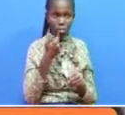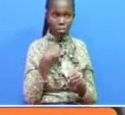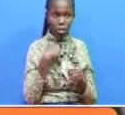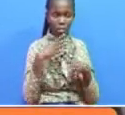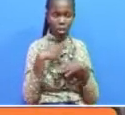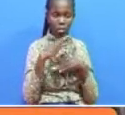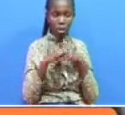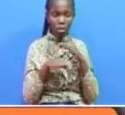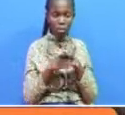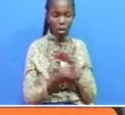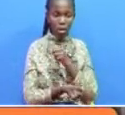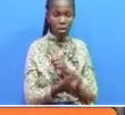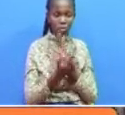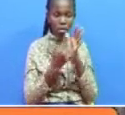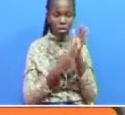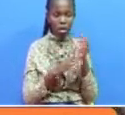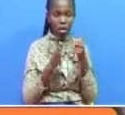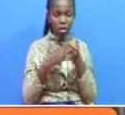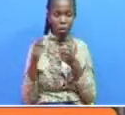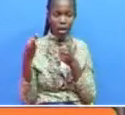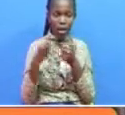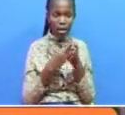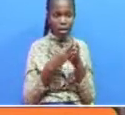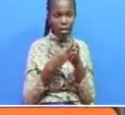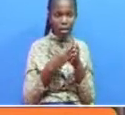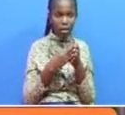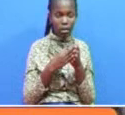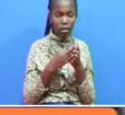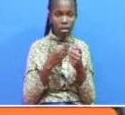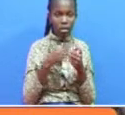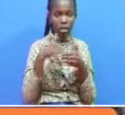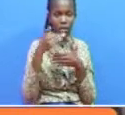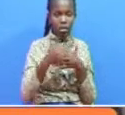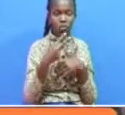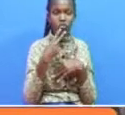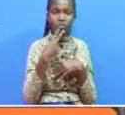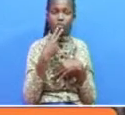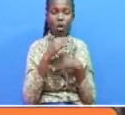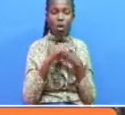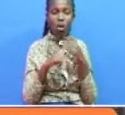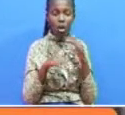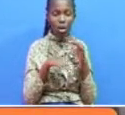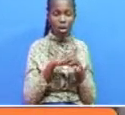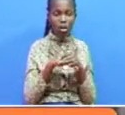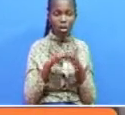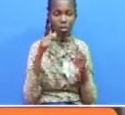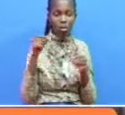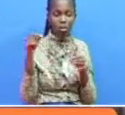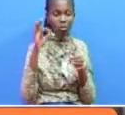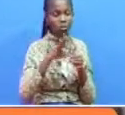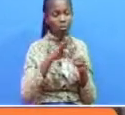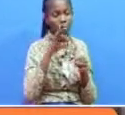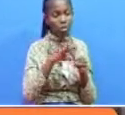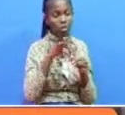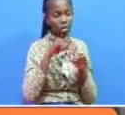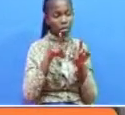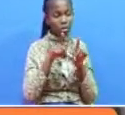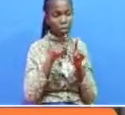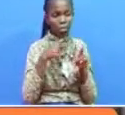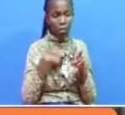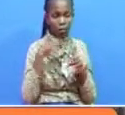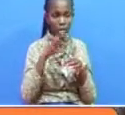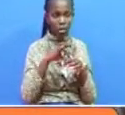mundu onde, matiku kenda mwe wa nyana, ulani wakelu yongi. Tu milithi onde, tuituwa kunekura. Na mwengu